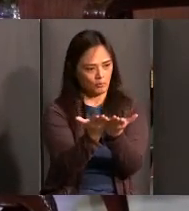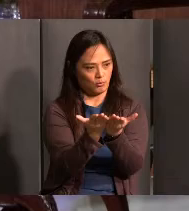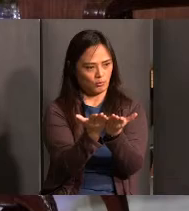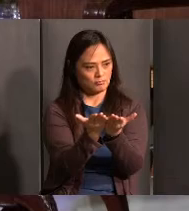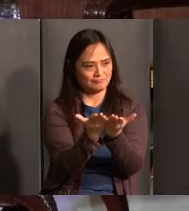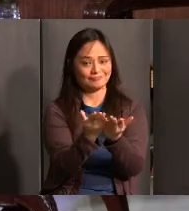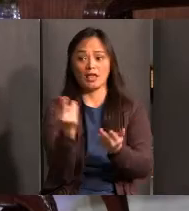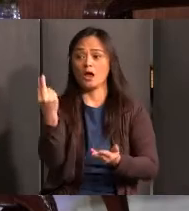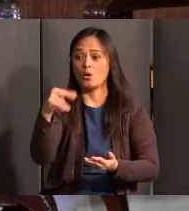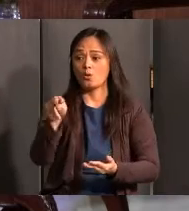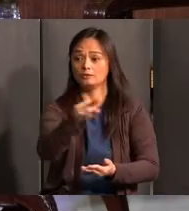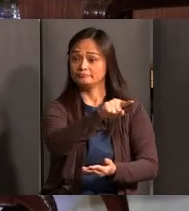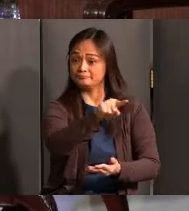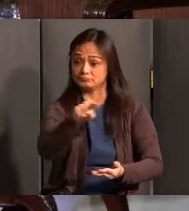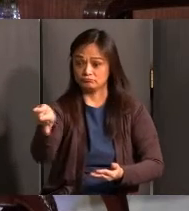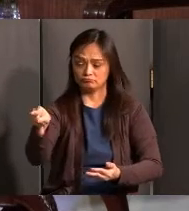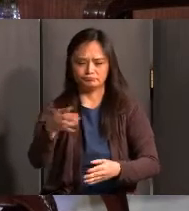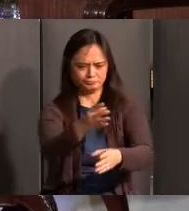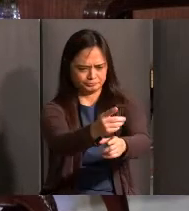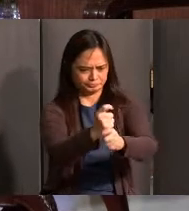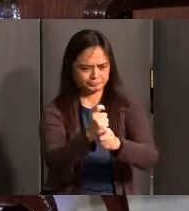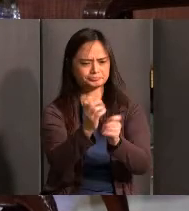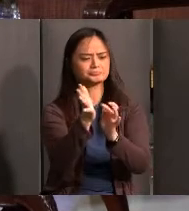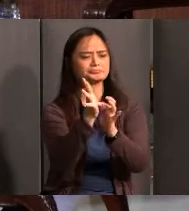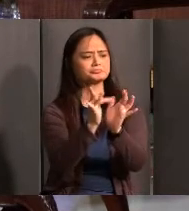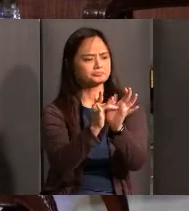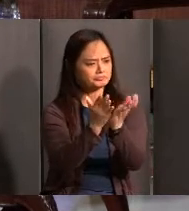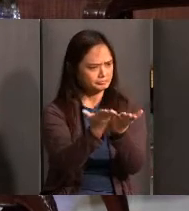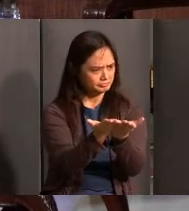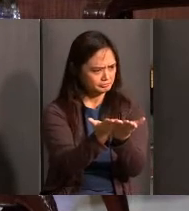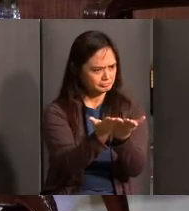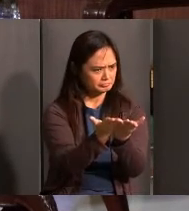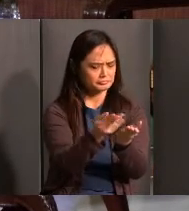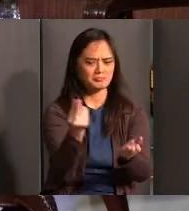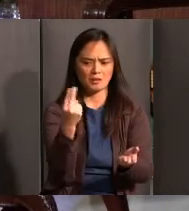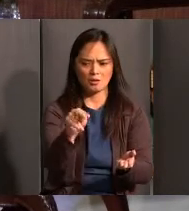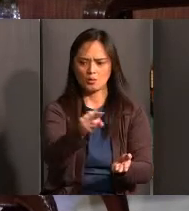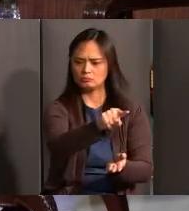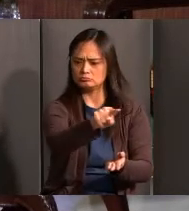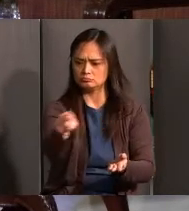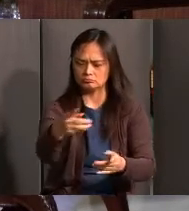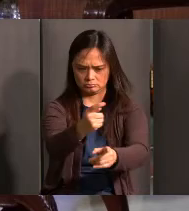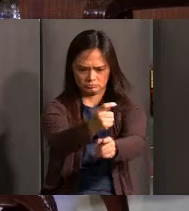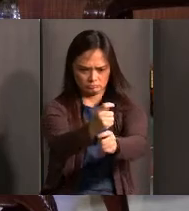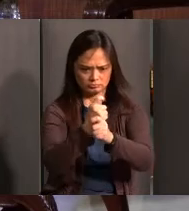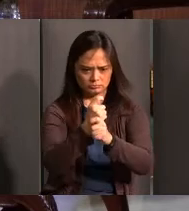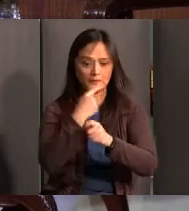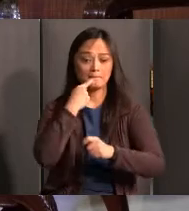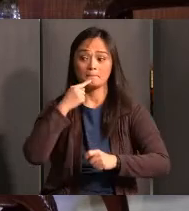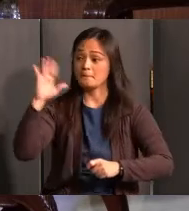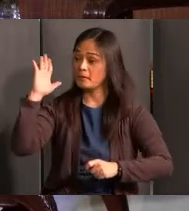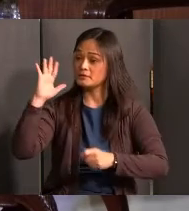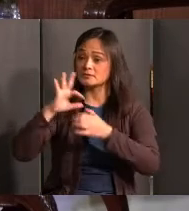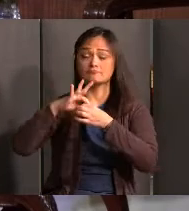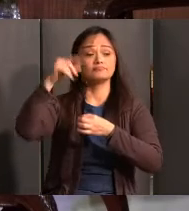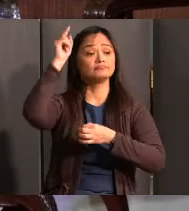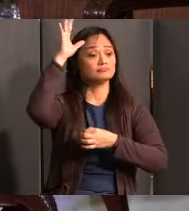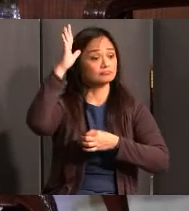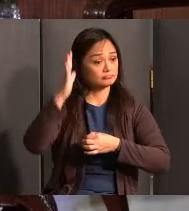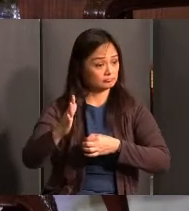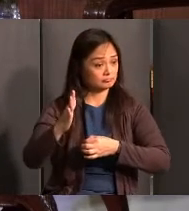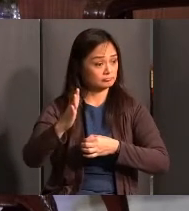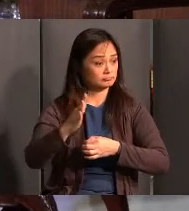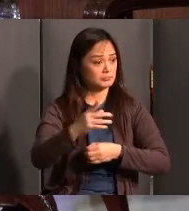When you take the Word of God, when you take the promises of God,